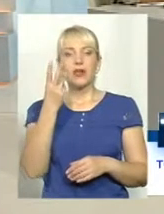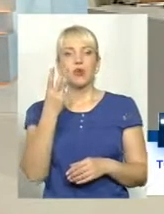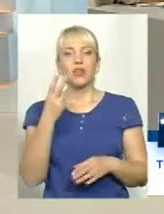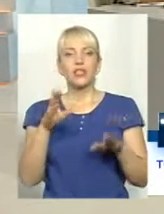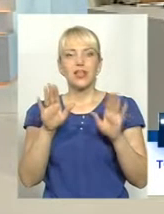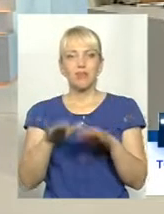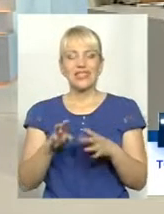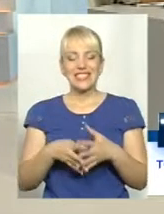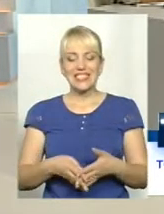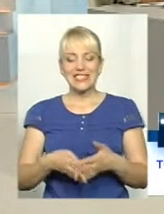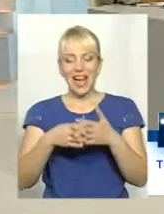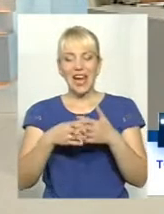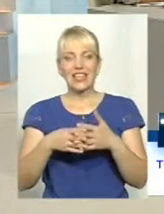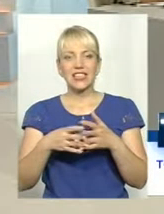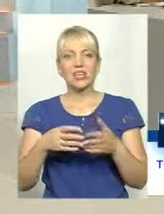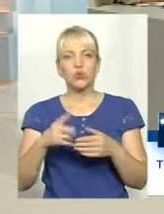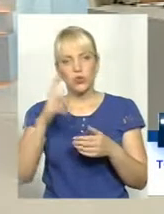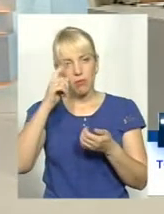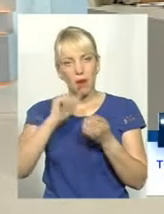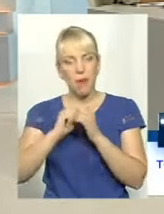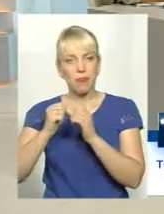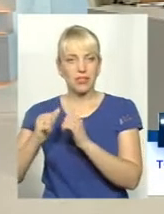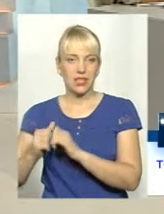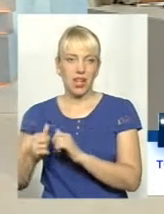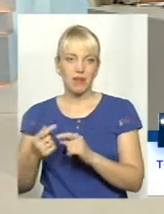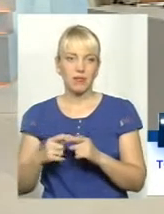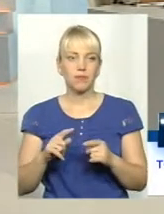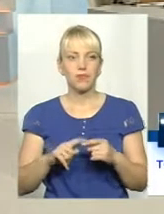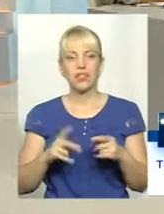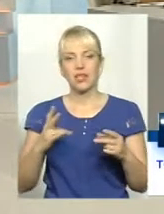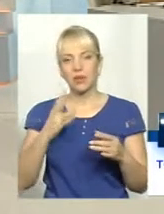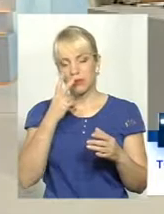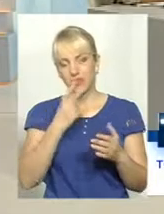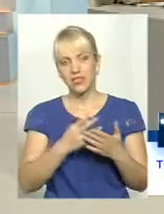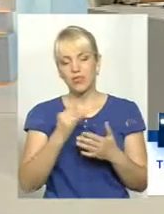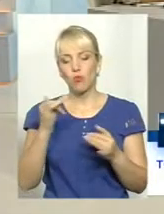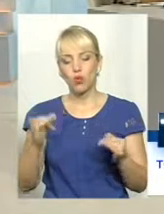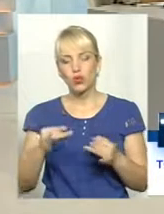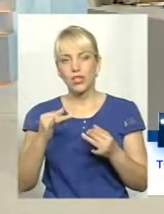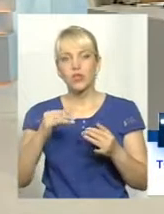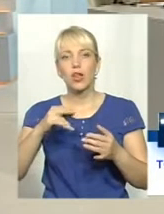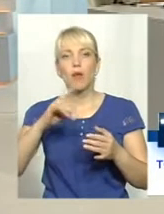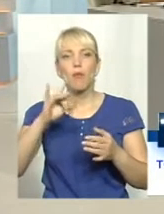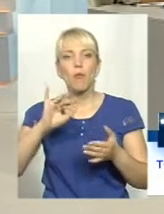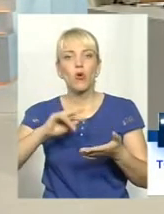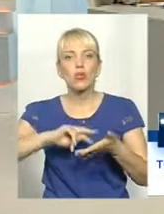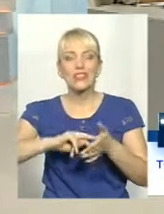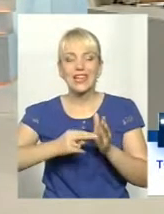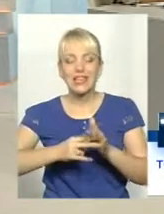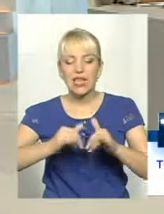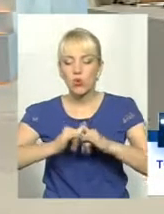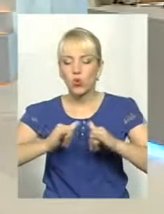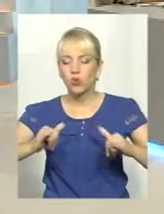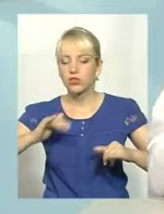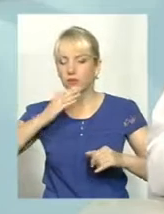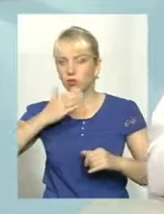будь ласка, які, так, на вашу думку, мав би викликати бренд Хмельниччини емоції? Перший я б не забував за третє місце